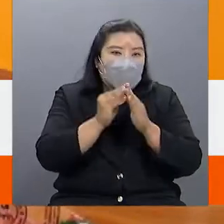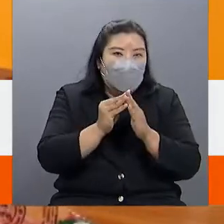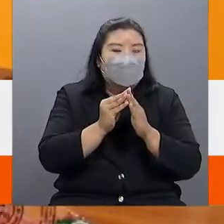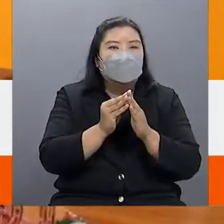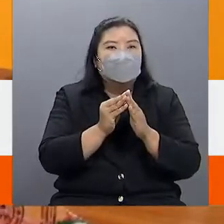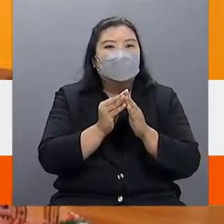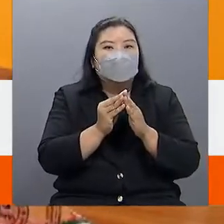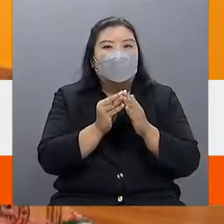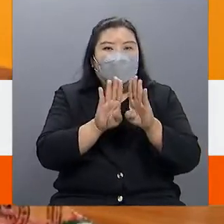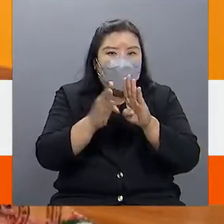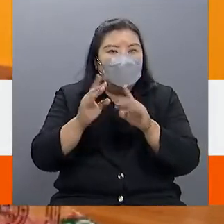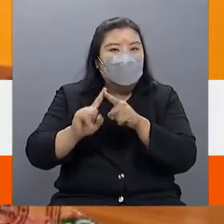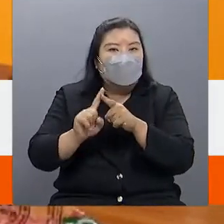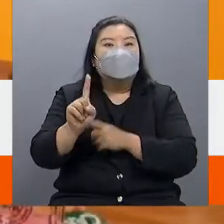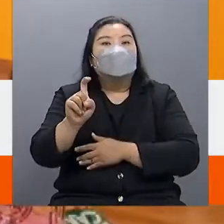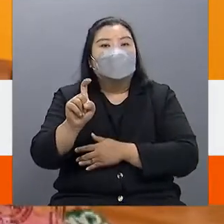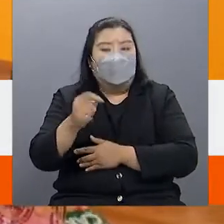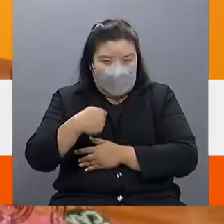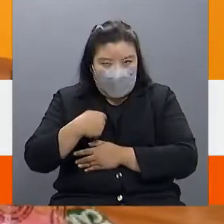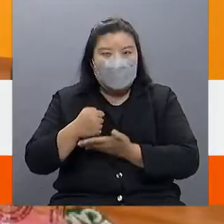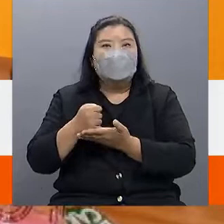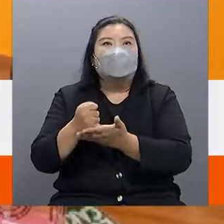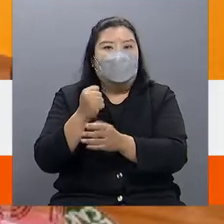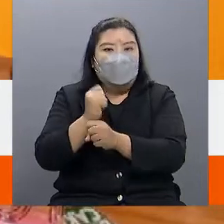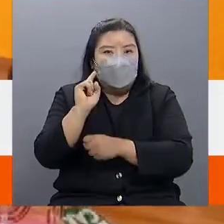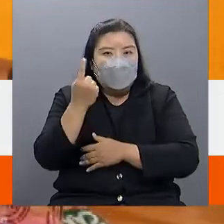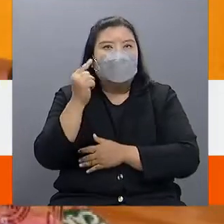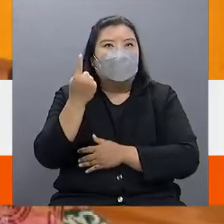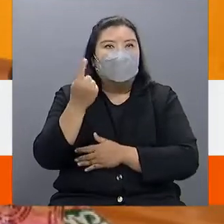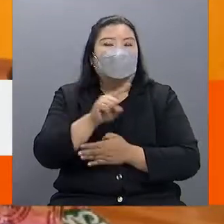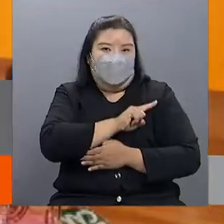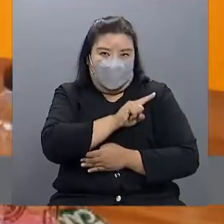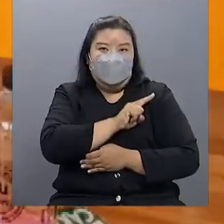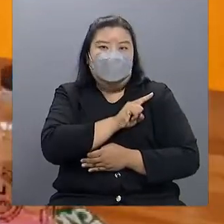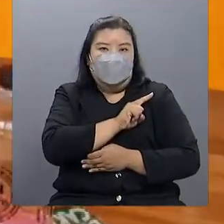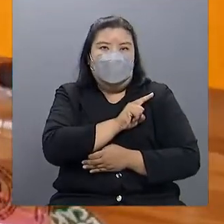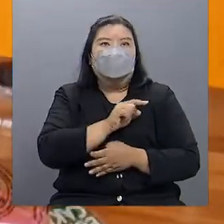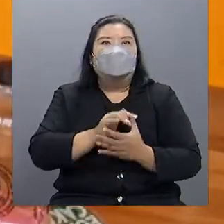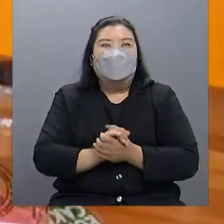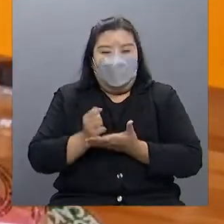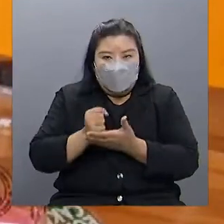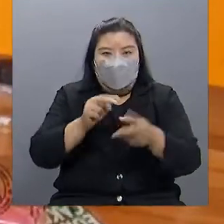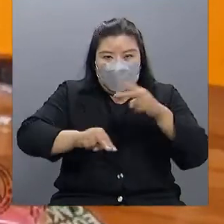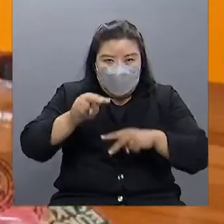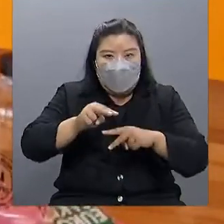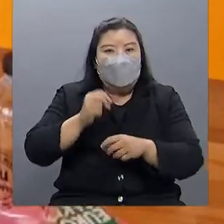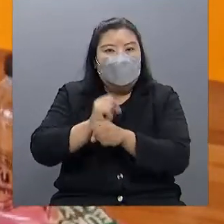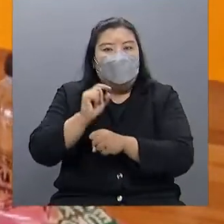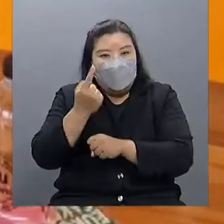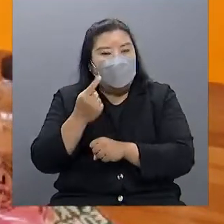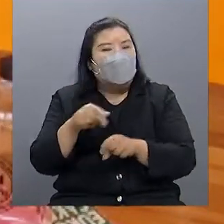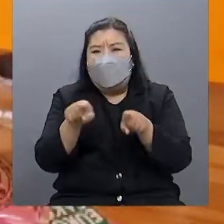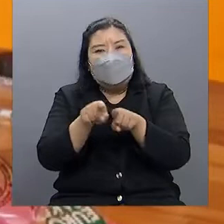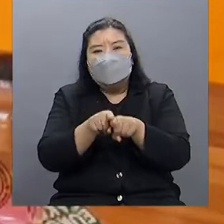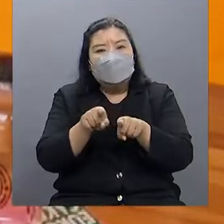เดี๋ยวทางเราก็จะเดี๋ยวทางปรับผมว่าจะรับผิดชอบเลยนะผมจะเข้าไปดูแลแค่ซ่อมหรือปรับปรุงให้เหมือนเดิมทุกอย่างหรือให้ดีกว่